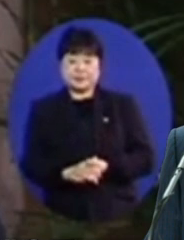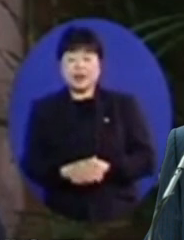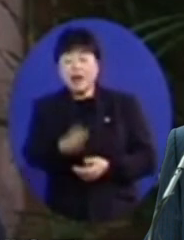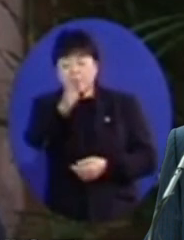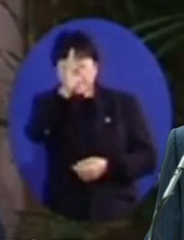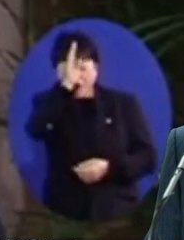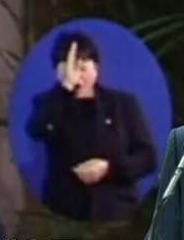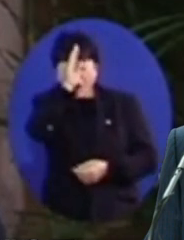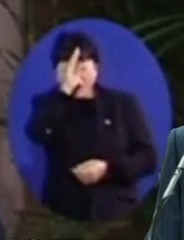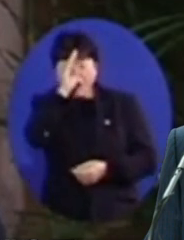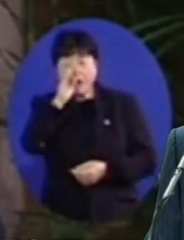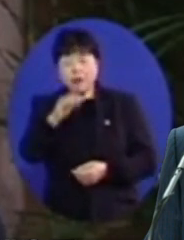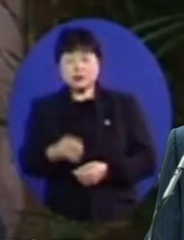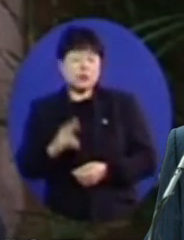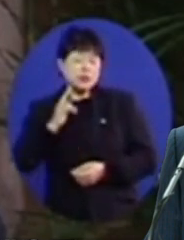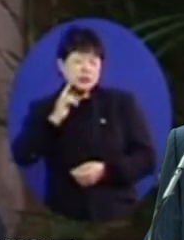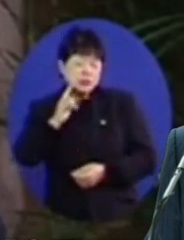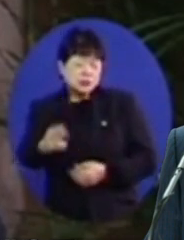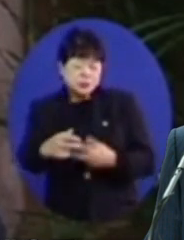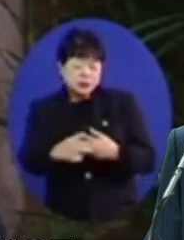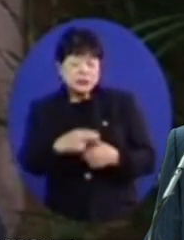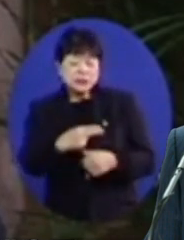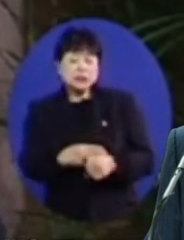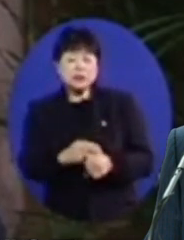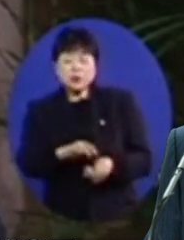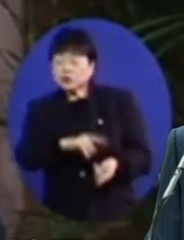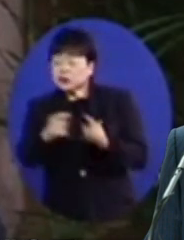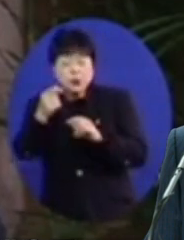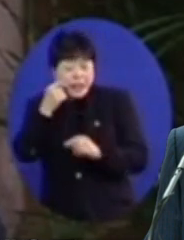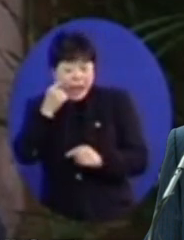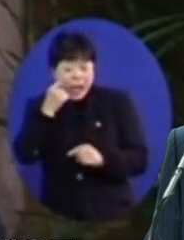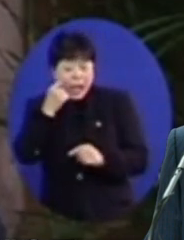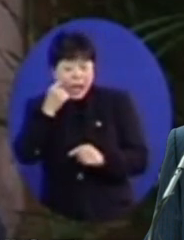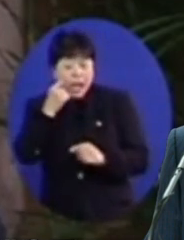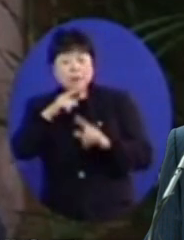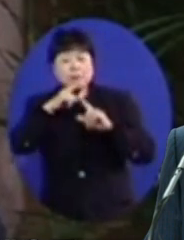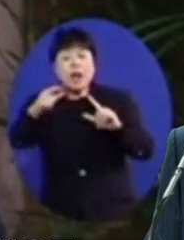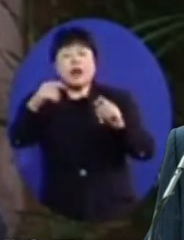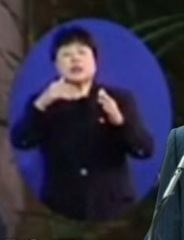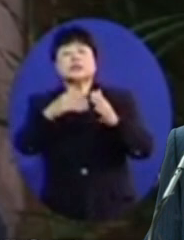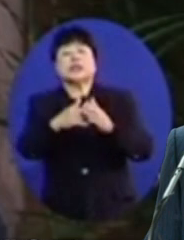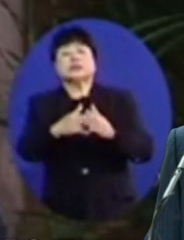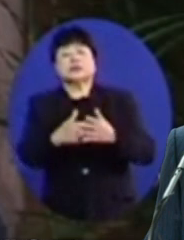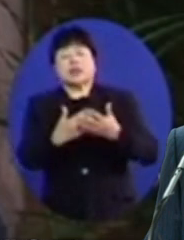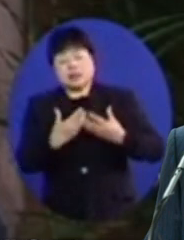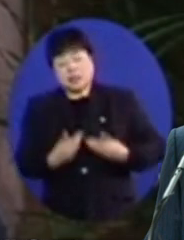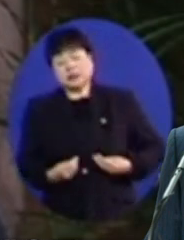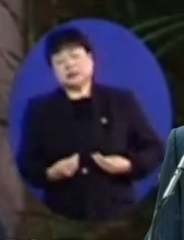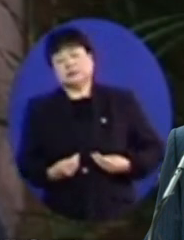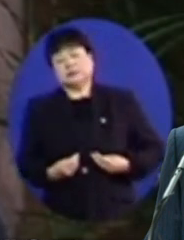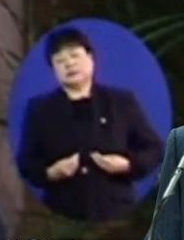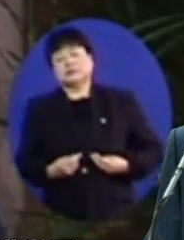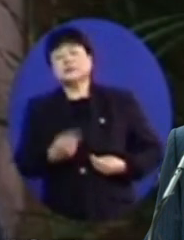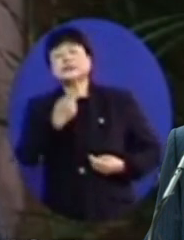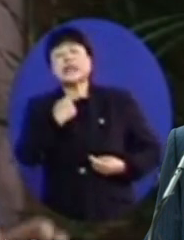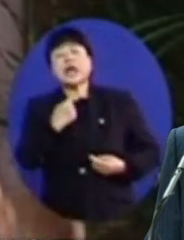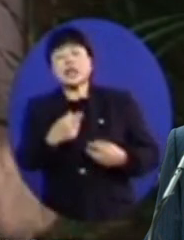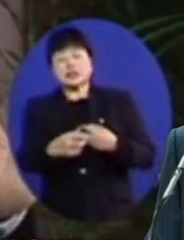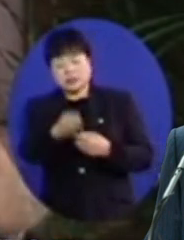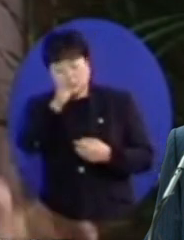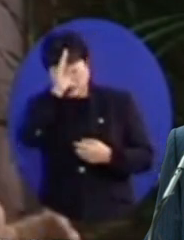병이 깊어서 의사들이 치료하지 못하게 될 때 절망적이 되었을 때